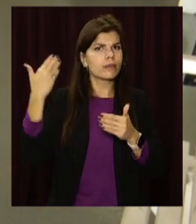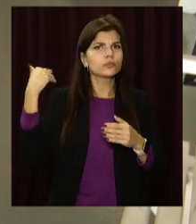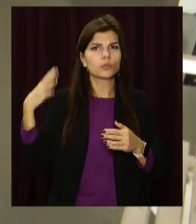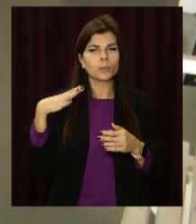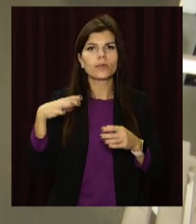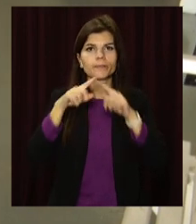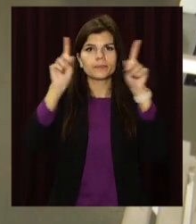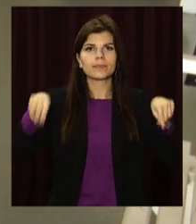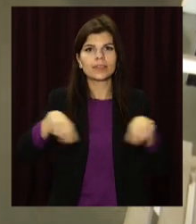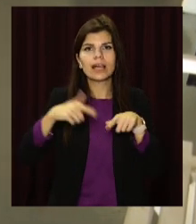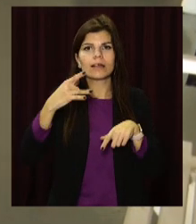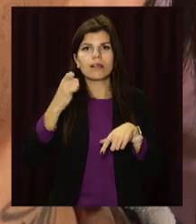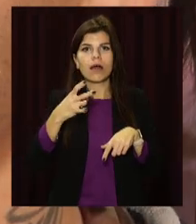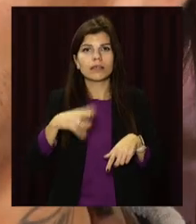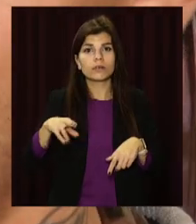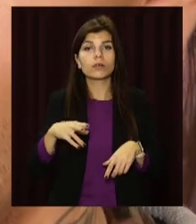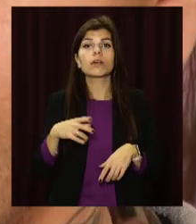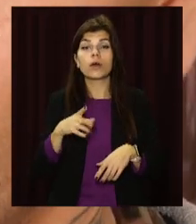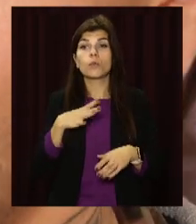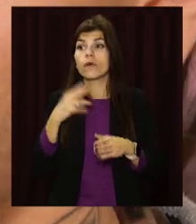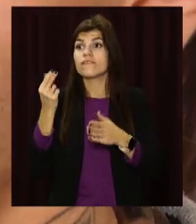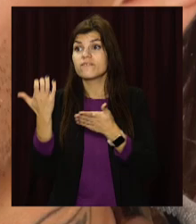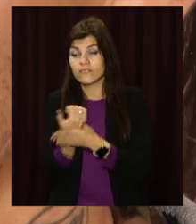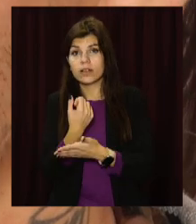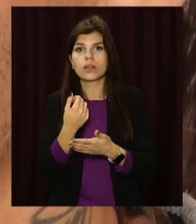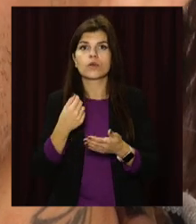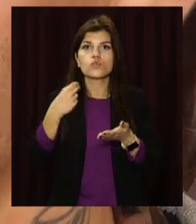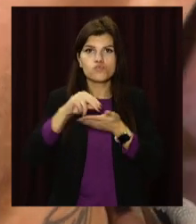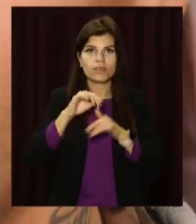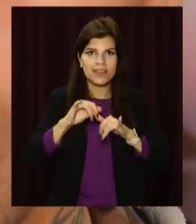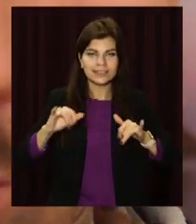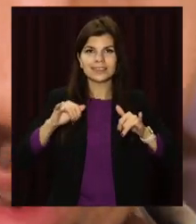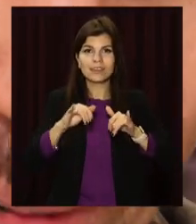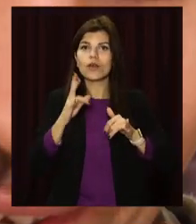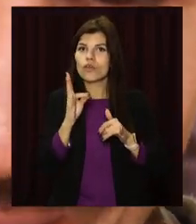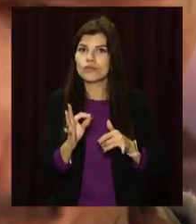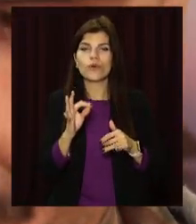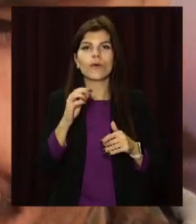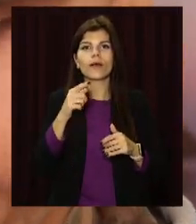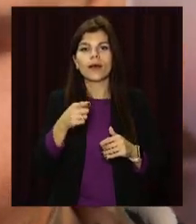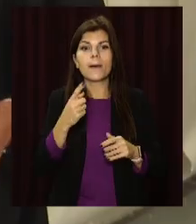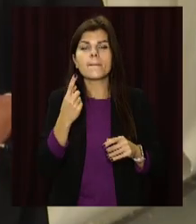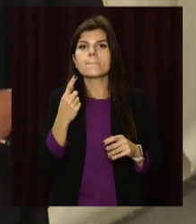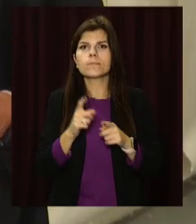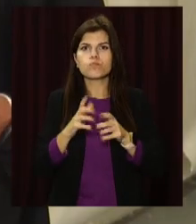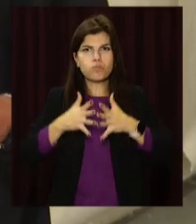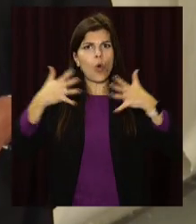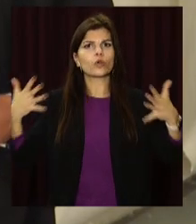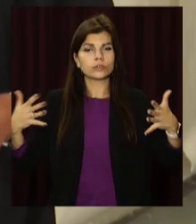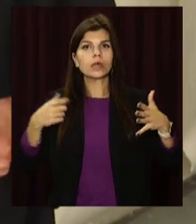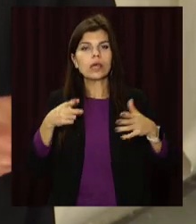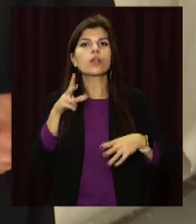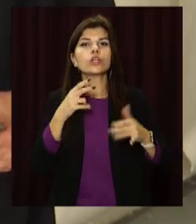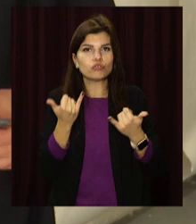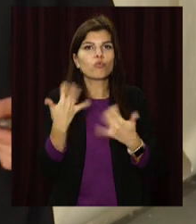раніше їх вигравав. На отримані кошти купував обладнання та розвивав справу. Але на такій масштабній ініціативі він вперше. Каже, нарешті